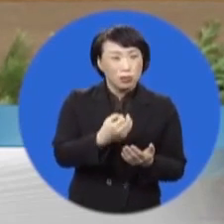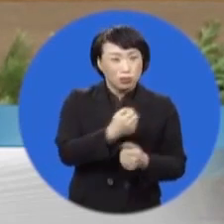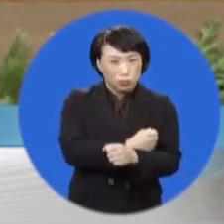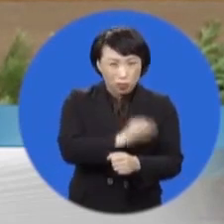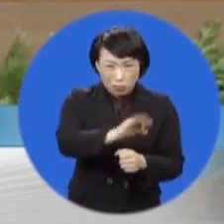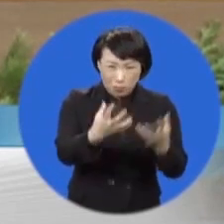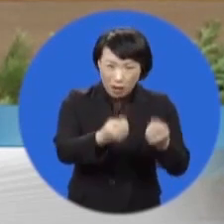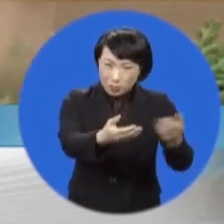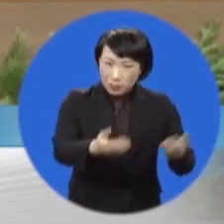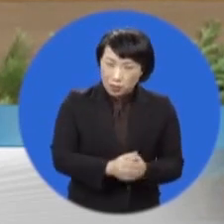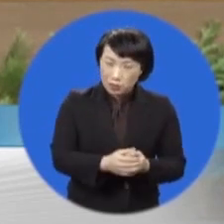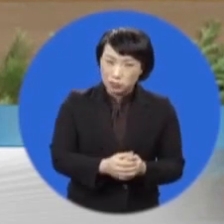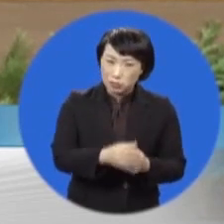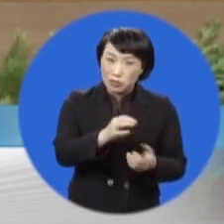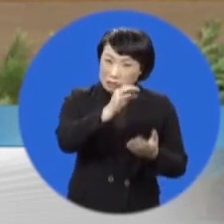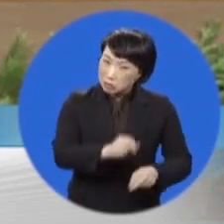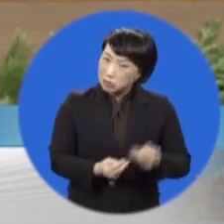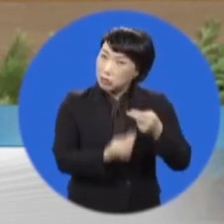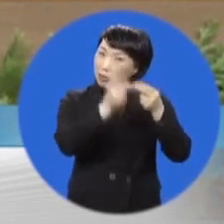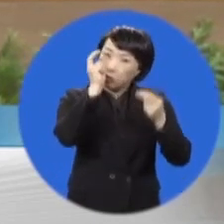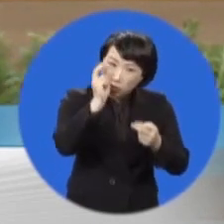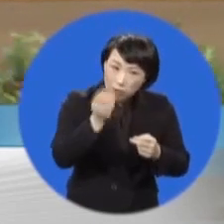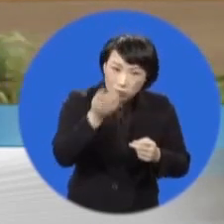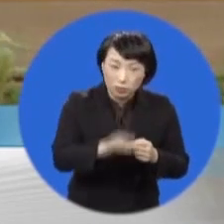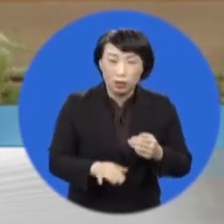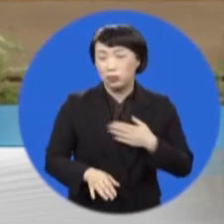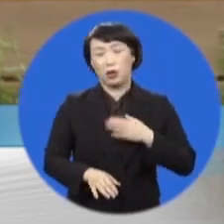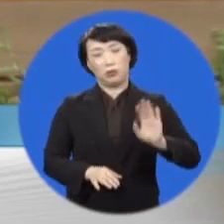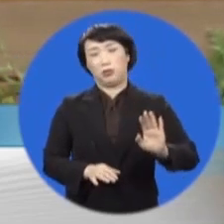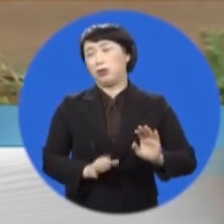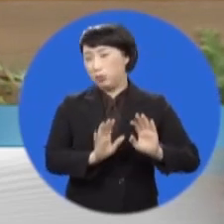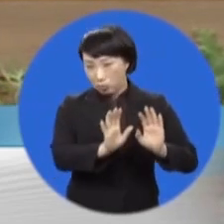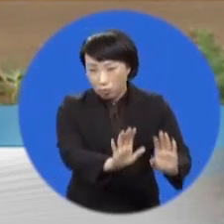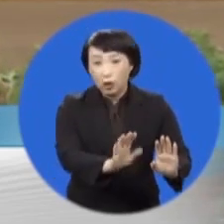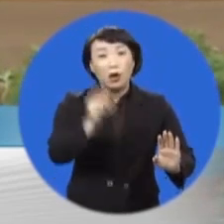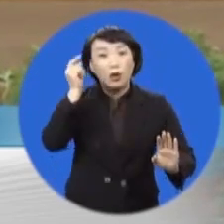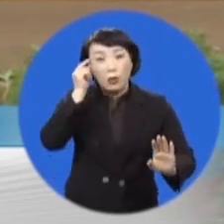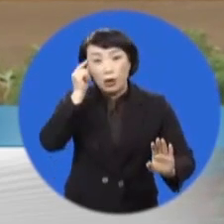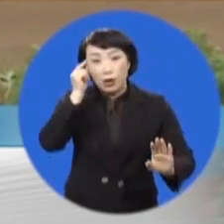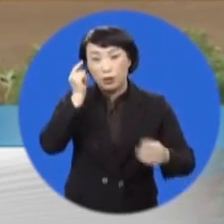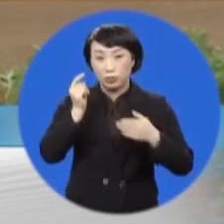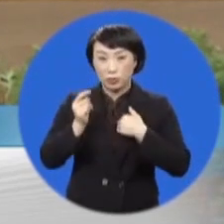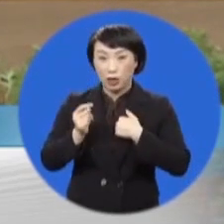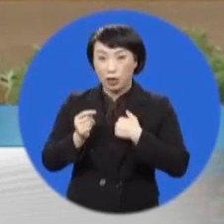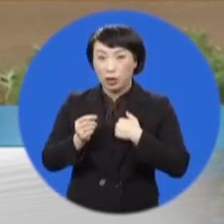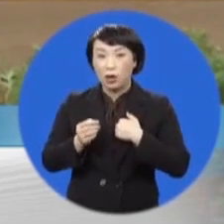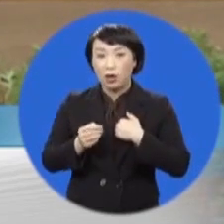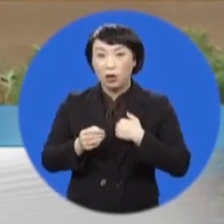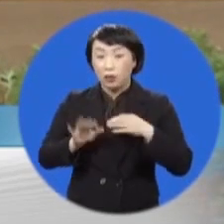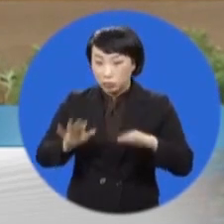되니까 뭐야 되니까요 그런데 왜 먹고 살라고 하지 않느냐 내가 목